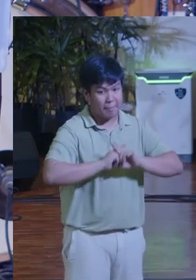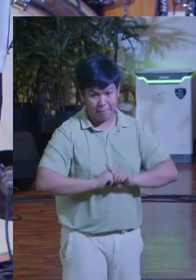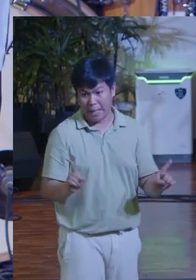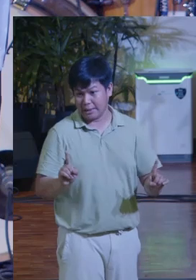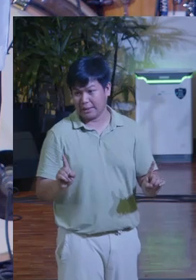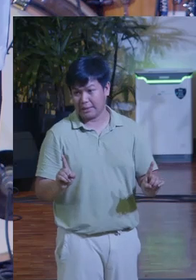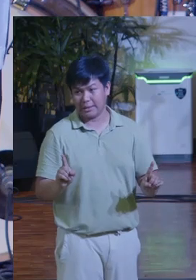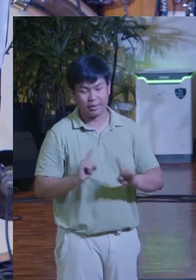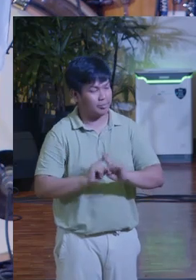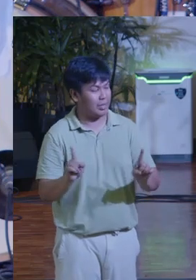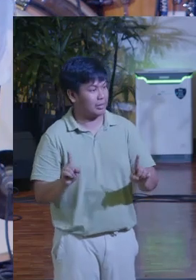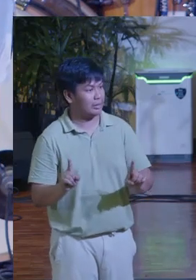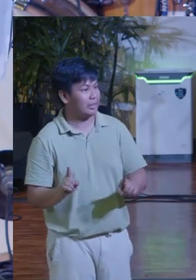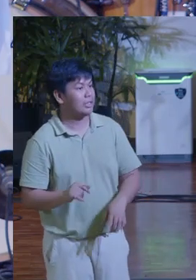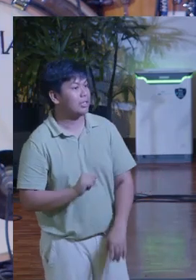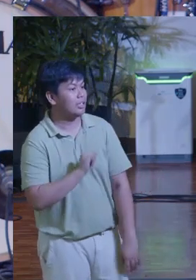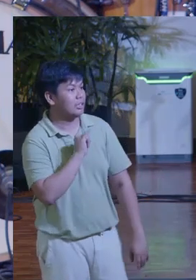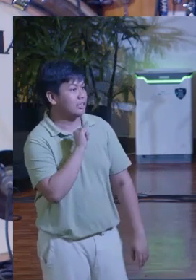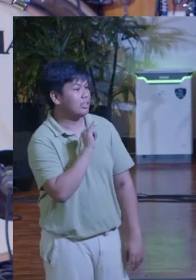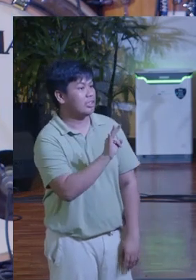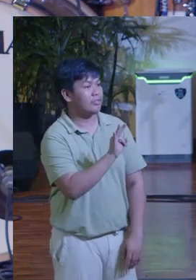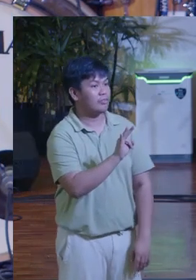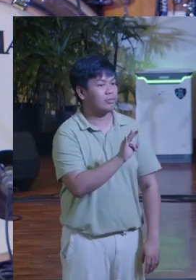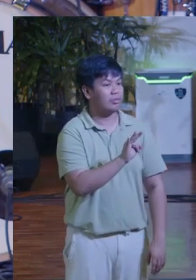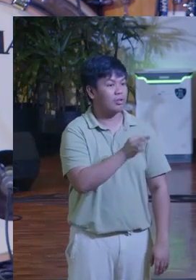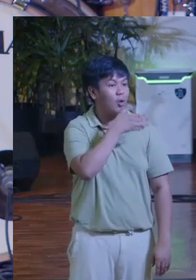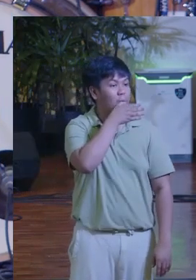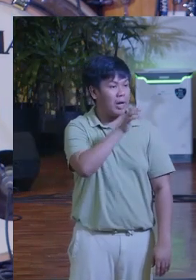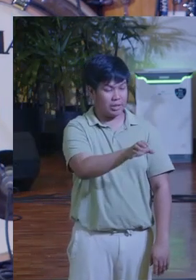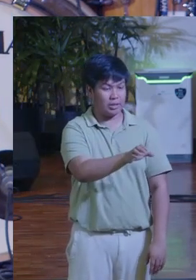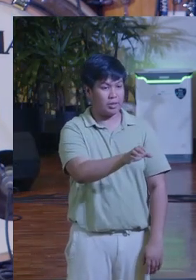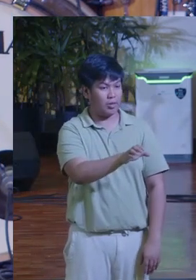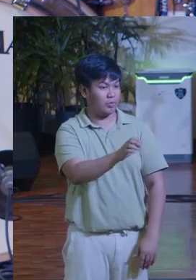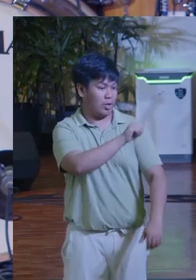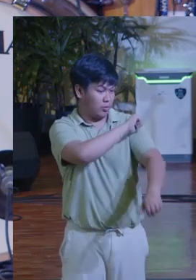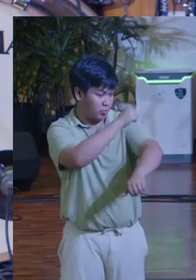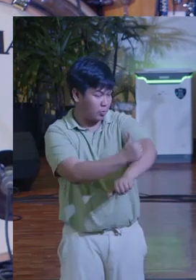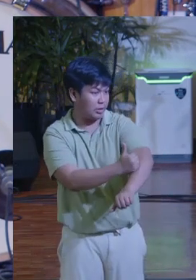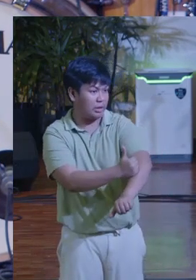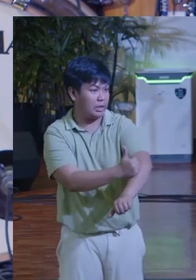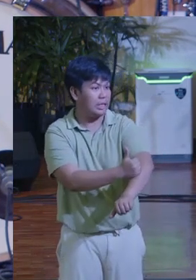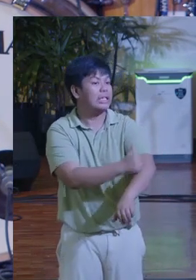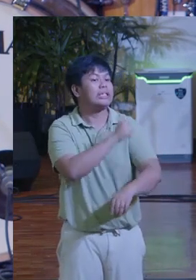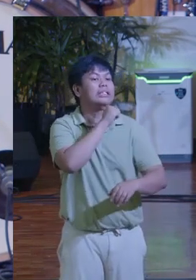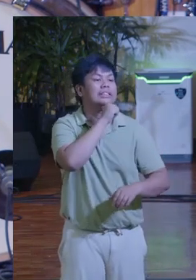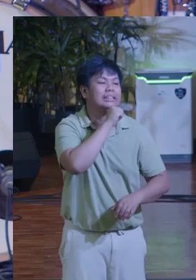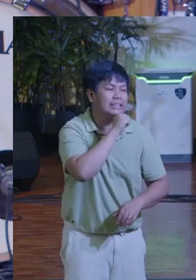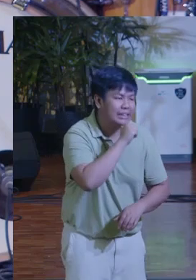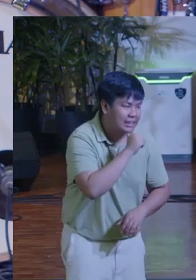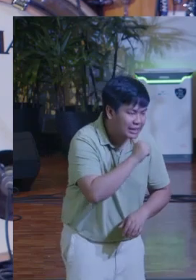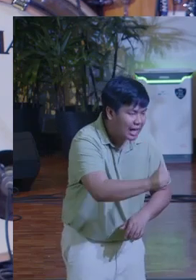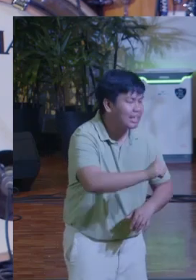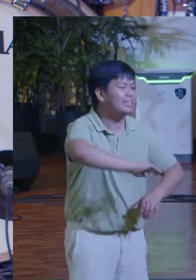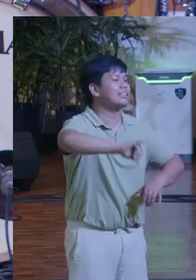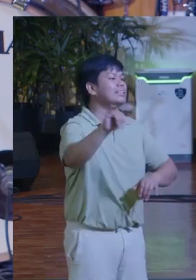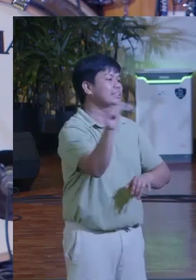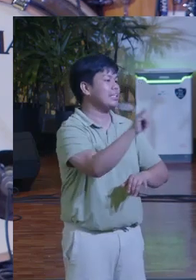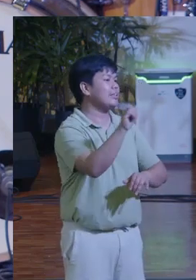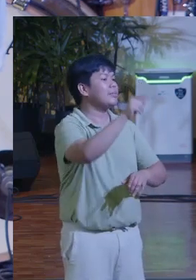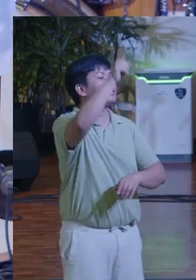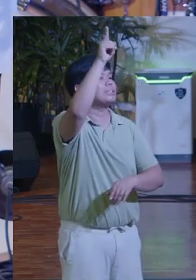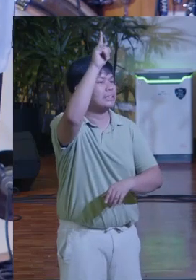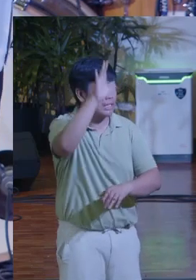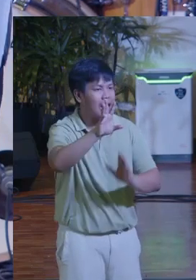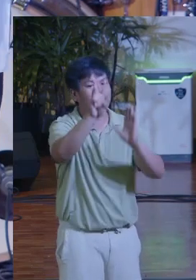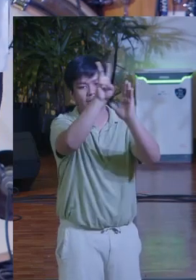Ngunit, kung ang kanilang mga utos ay labag sa kautusan ng Diyos,